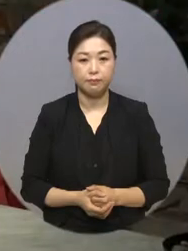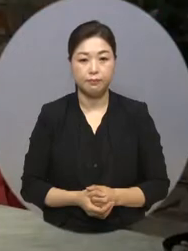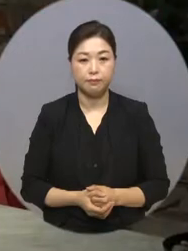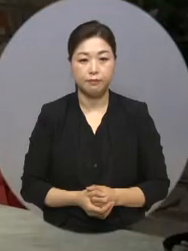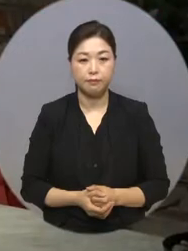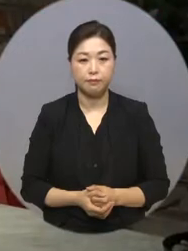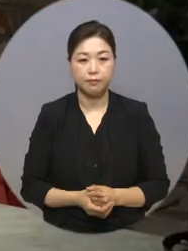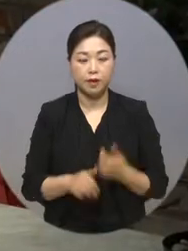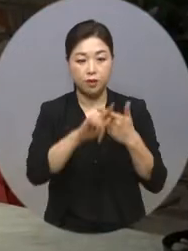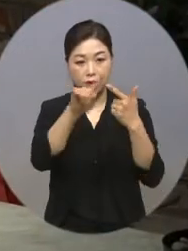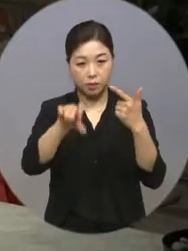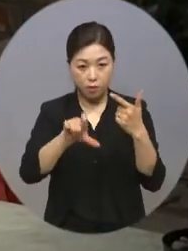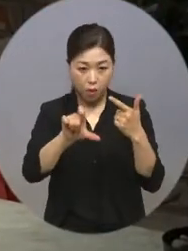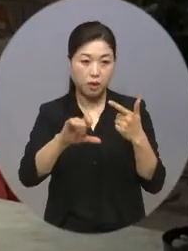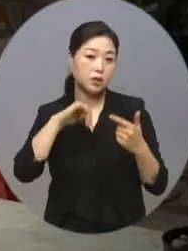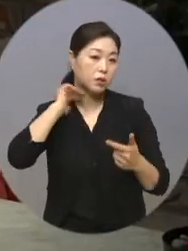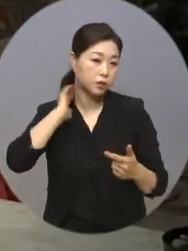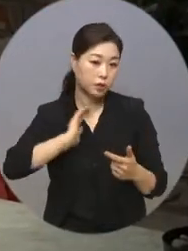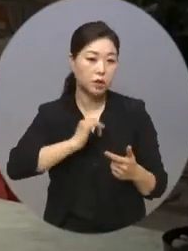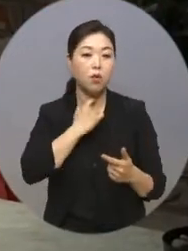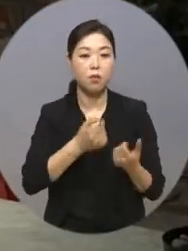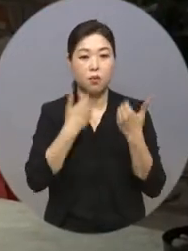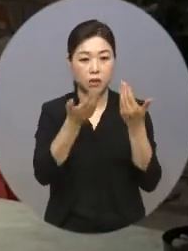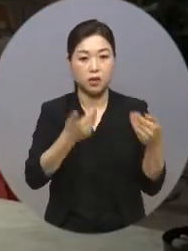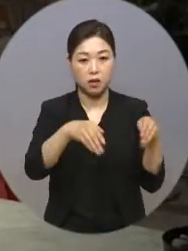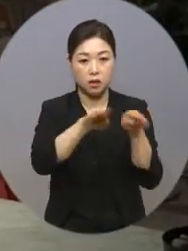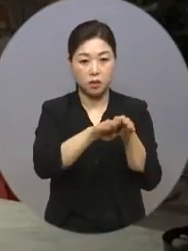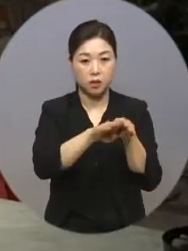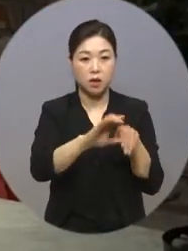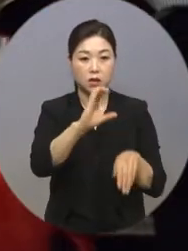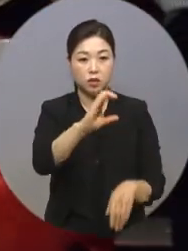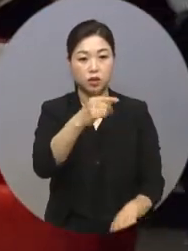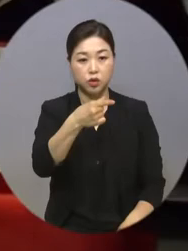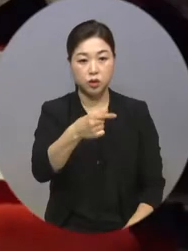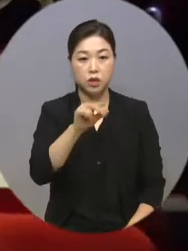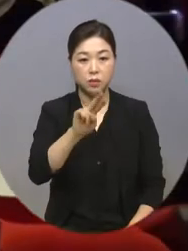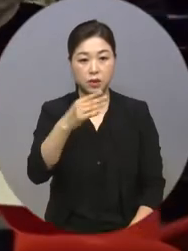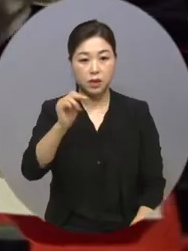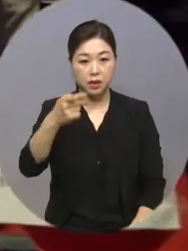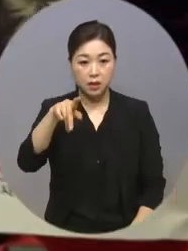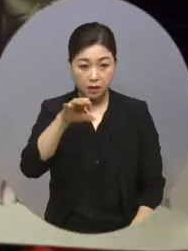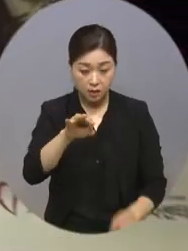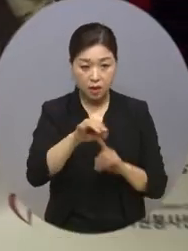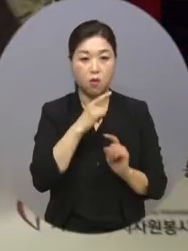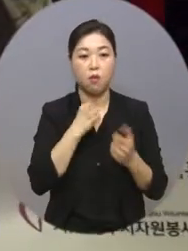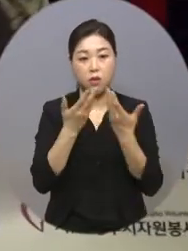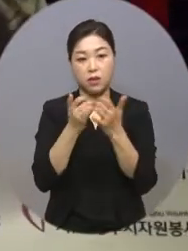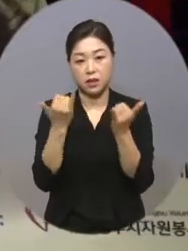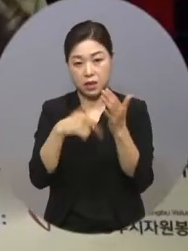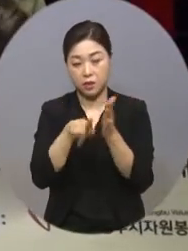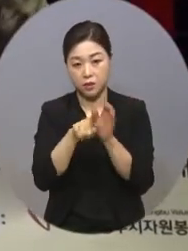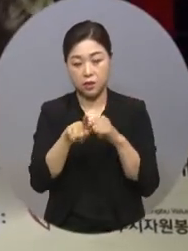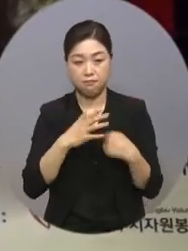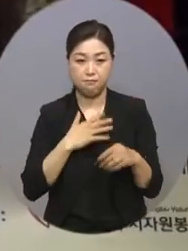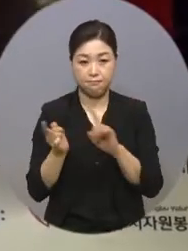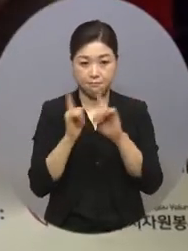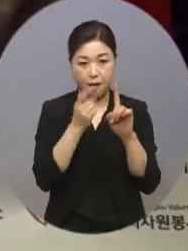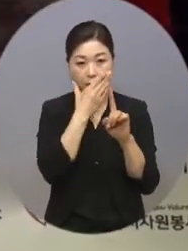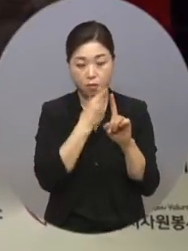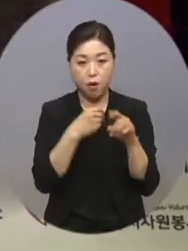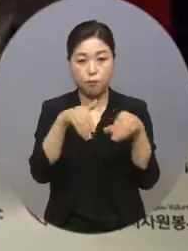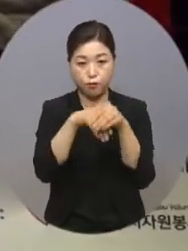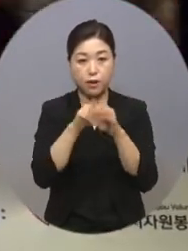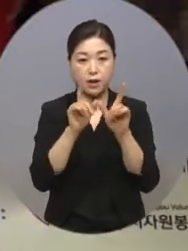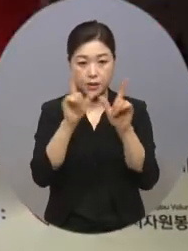지난 15일 의정부시 자원봉사센터는 CGV 태훈과 함께 자원봉사자를 위한 힐링의 시간, 행복한